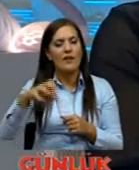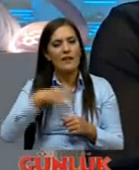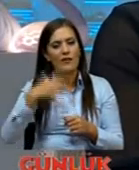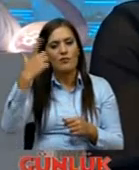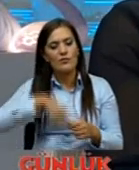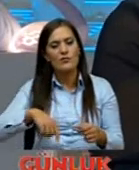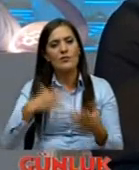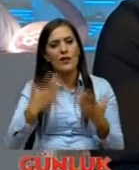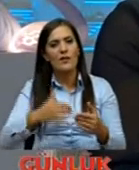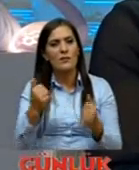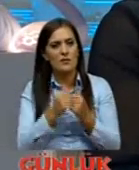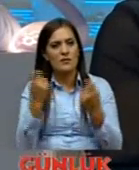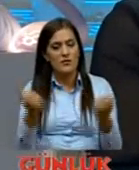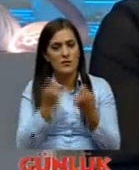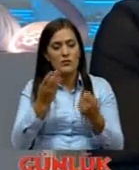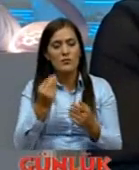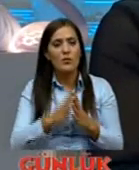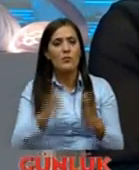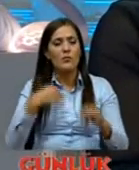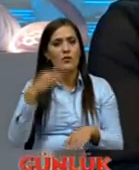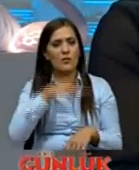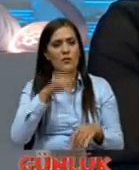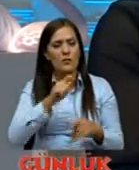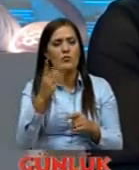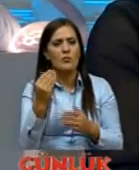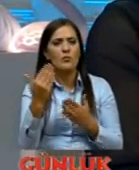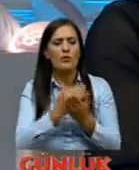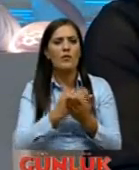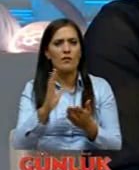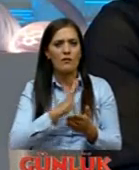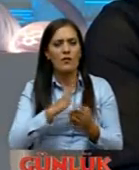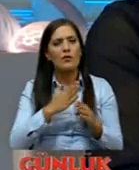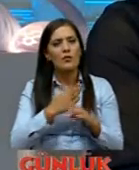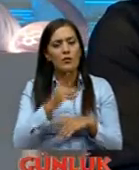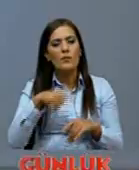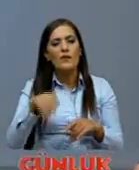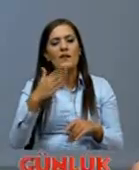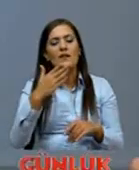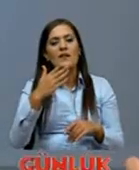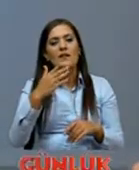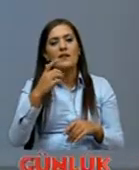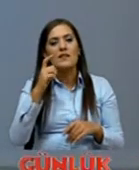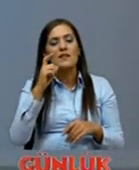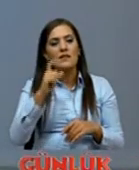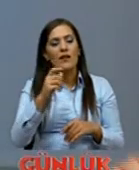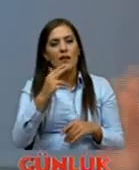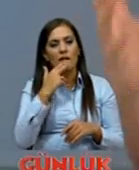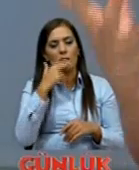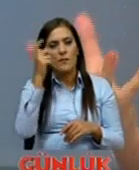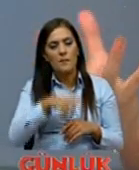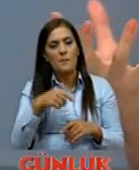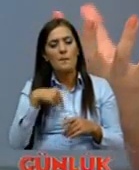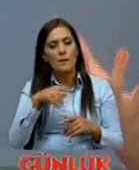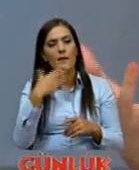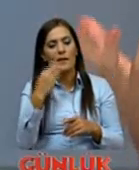kendi vücut ağırlıklarıyla çalışarak çok daha verim alabilecekleri birçok program var. Doğru. Peki sevgili Ceylan Deliktaş, böyle